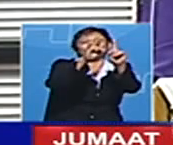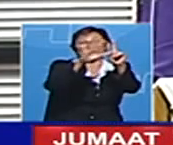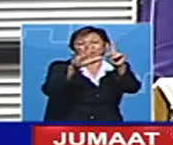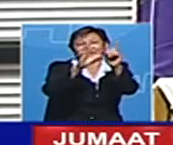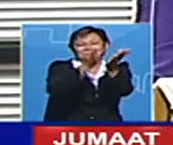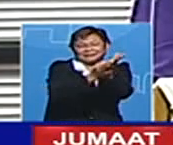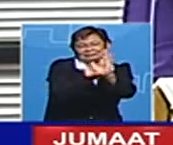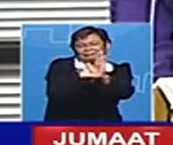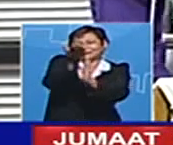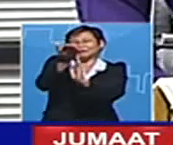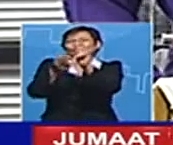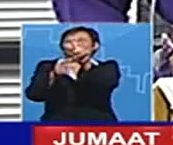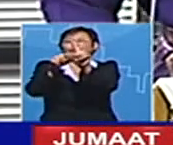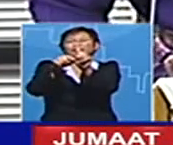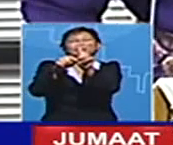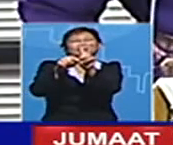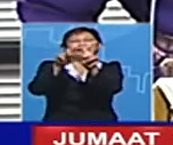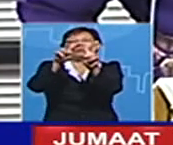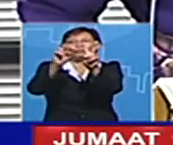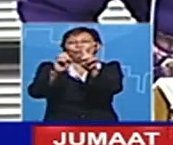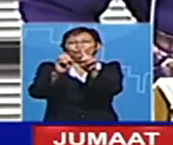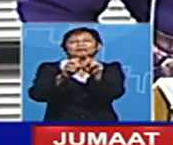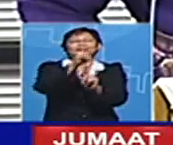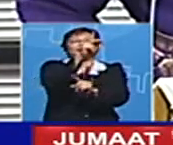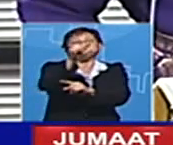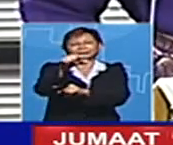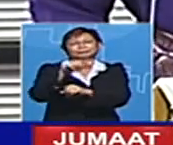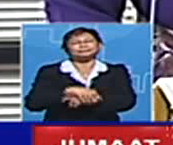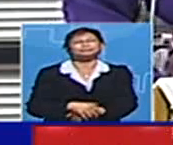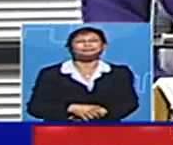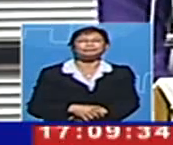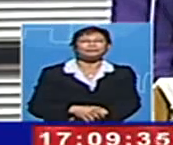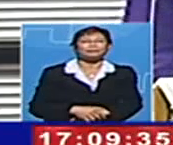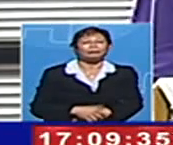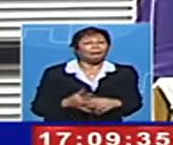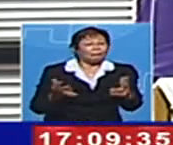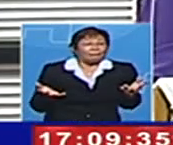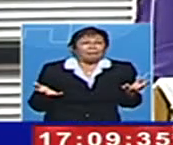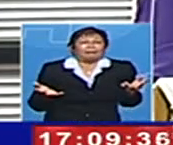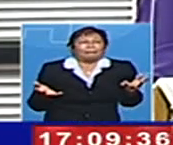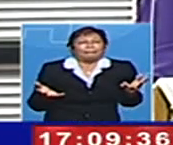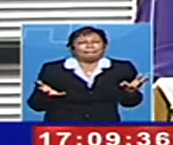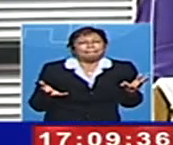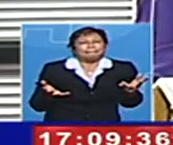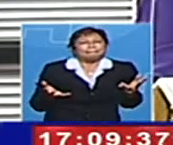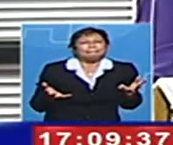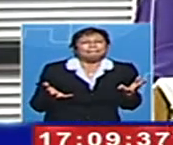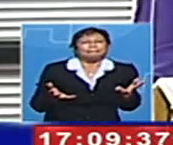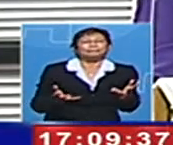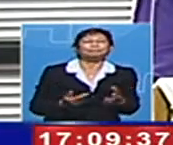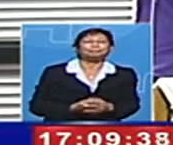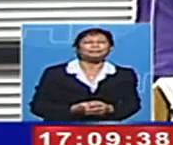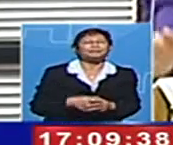r1.75 kepada r.20 sekog sebagai ilustrasi